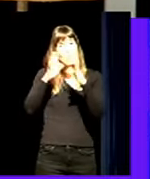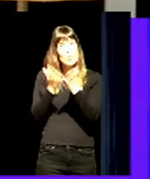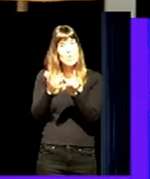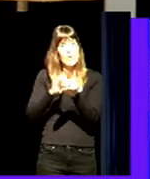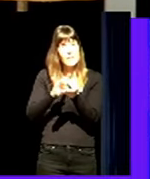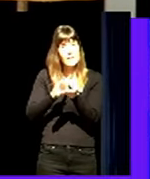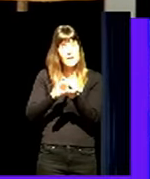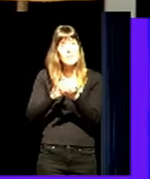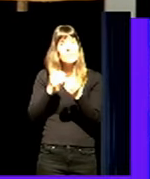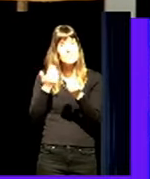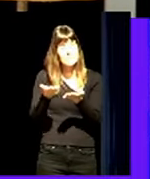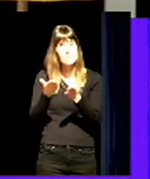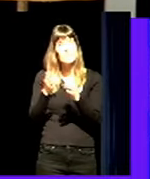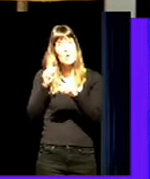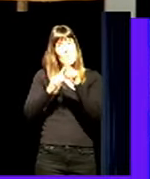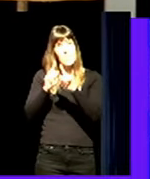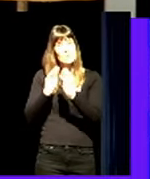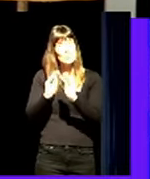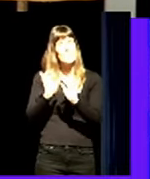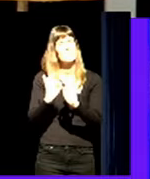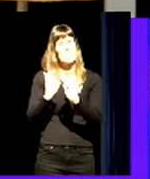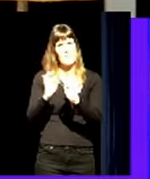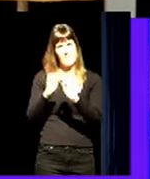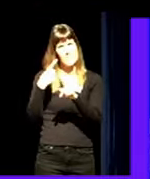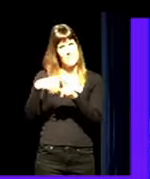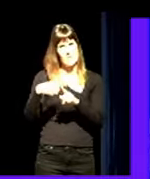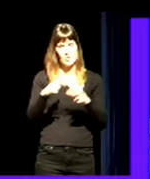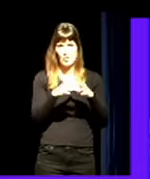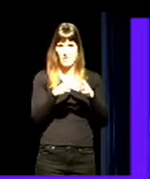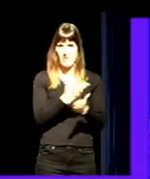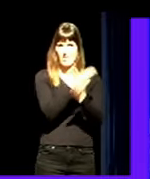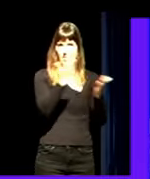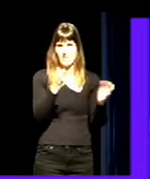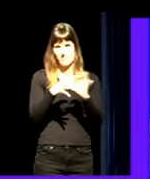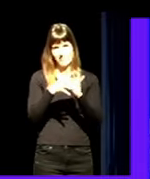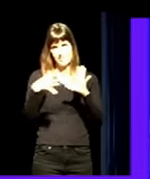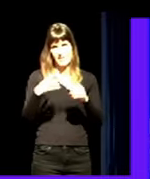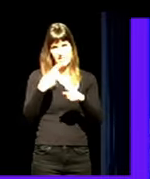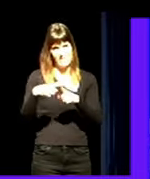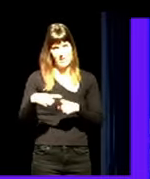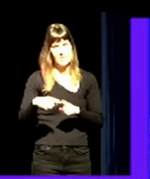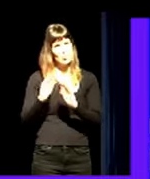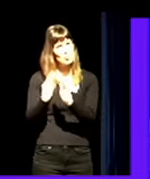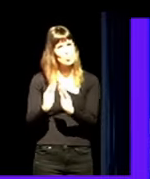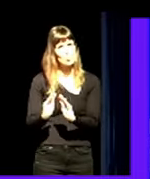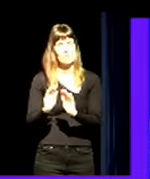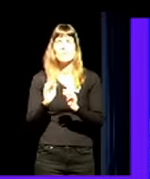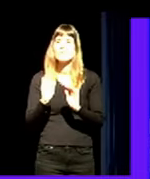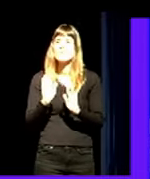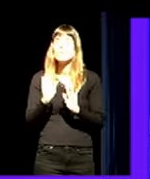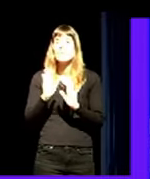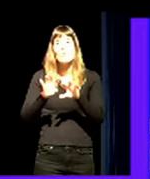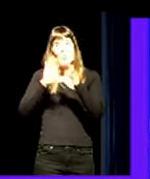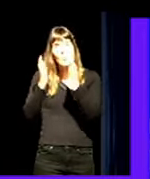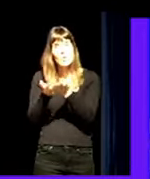beste gauzatxo batzuk, desberdinak egiten ditugunak, ez da? Baina fokua, ipini egin dugu asko, mundu